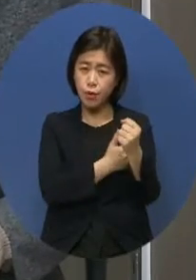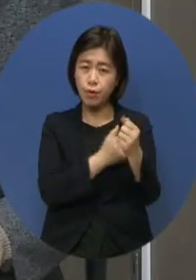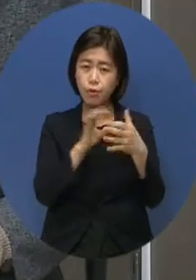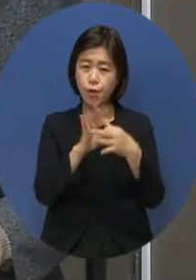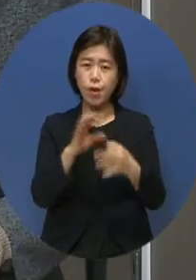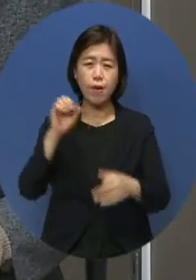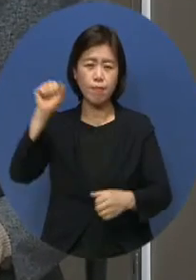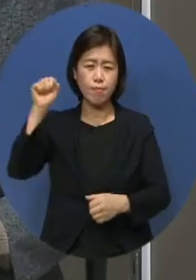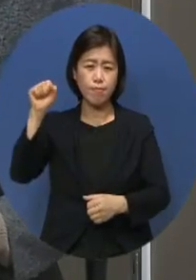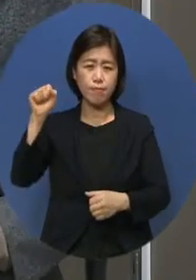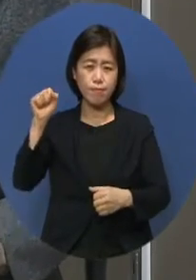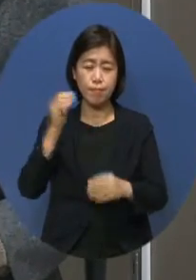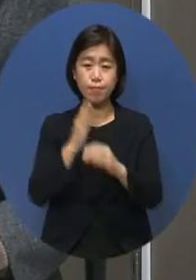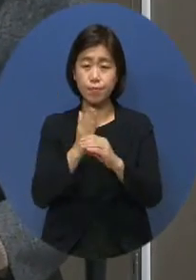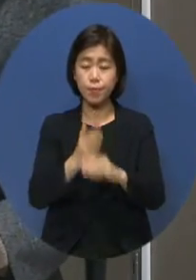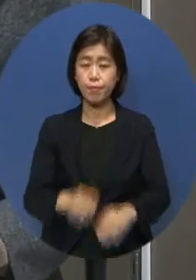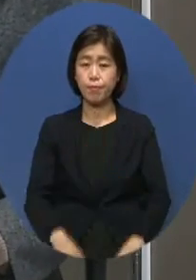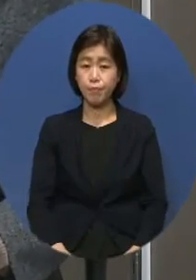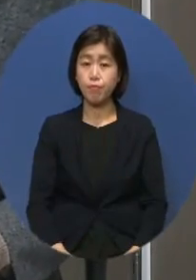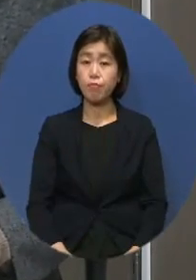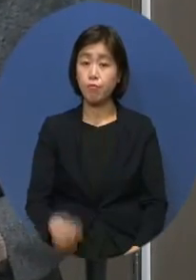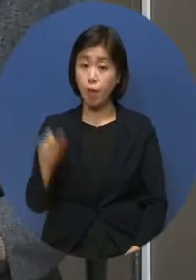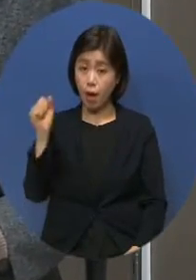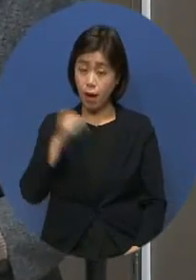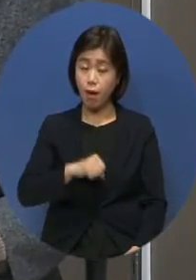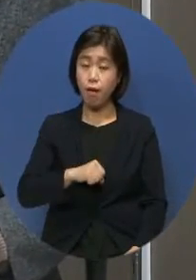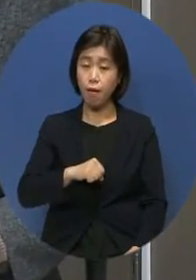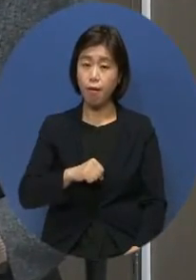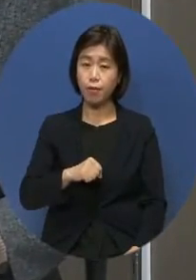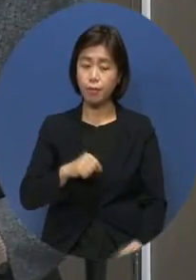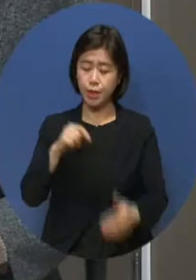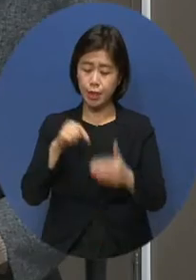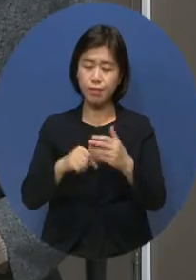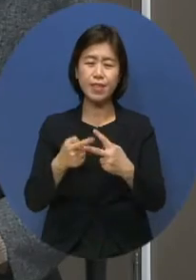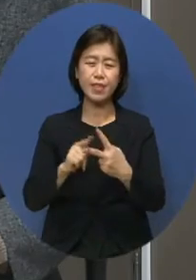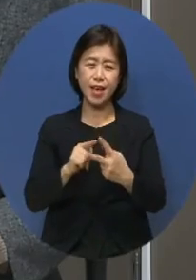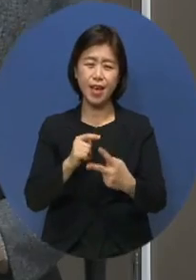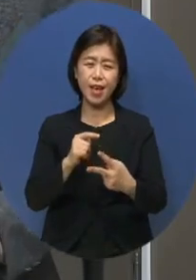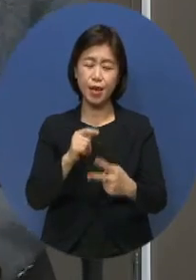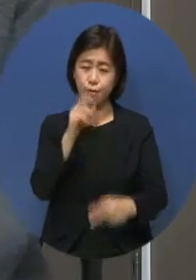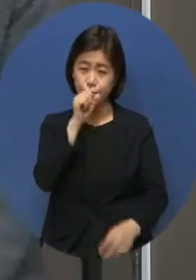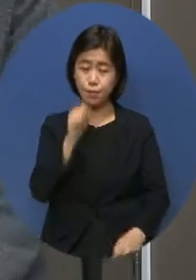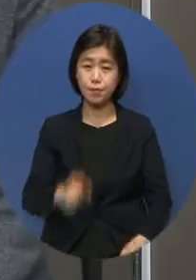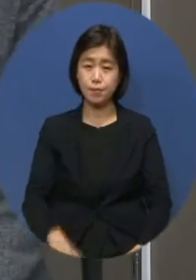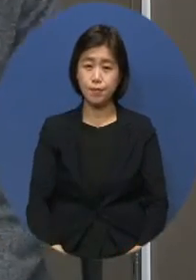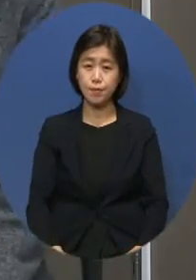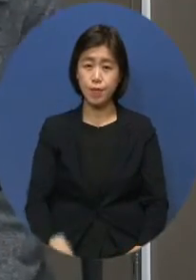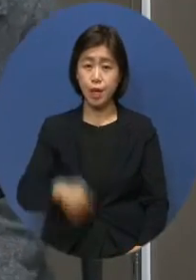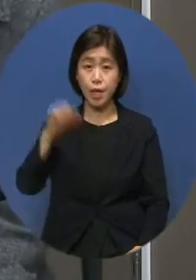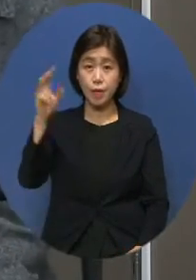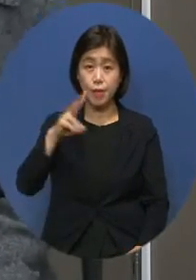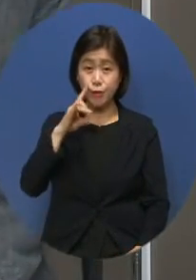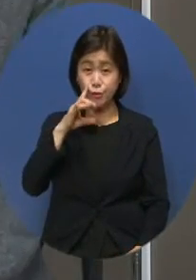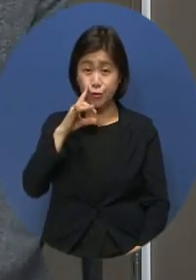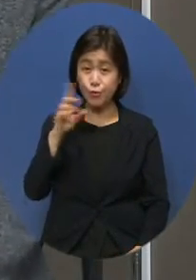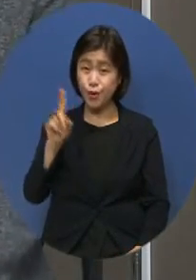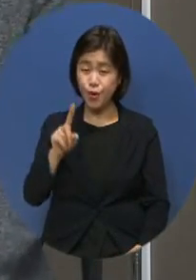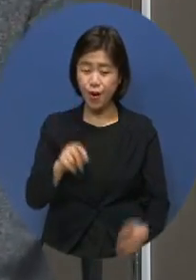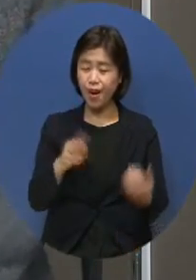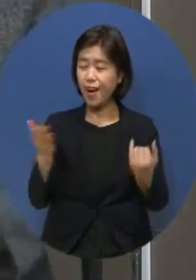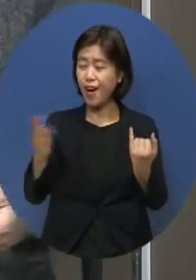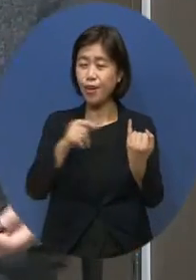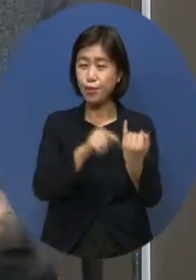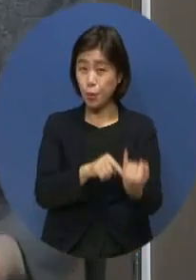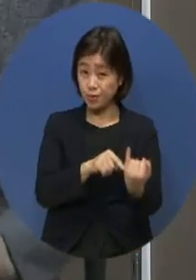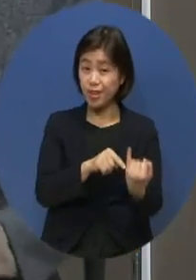좀 더 깊이 저도 약간 이해를 할 수 있게 된 것 같은데요. 근데 갑자기 좀 궁금해지는 게 혜정 씨는 요즘 어떻게 지내세요? 잘